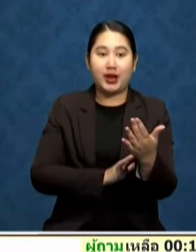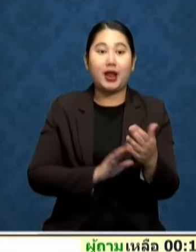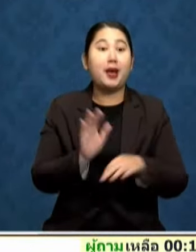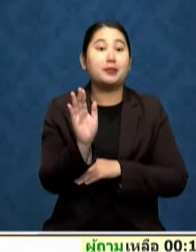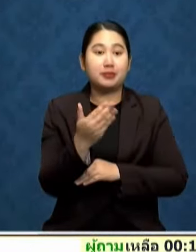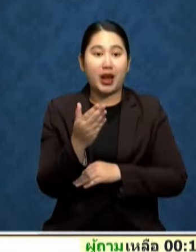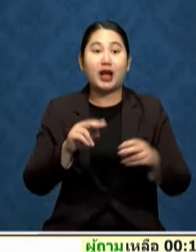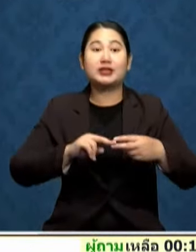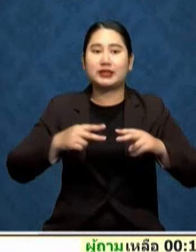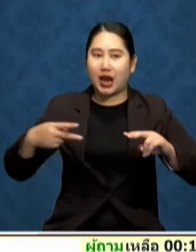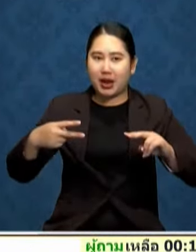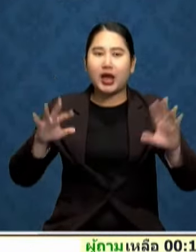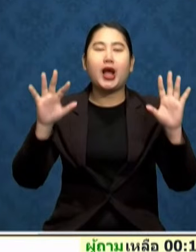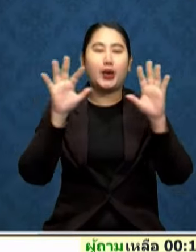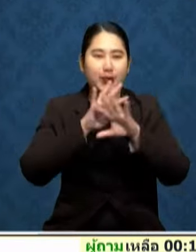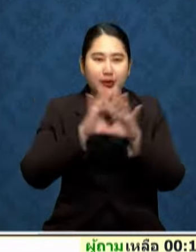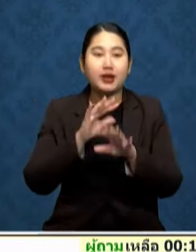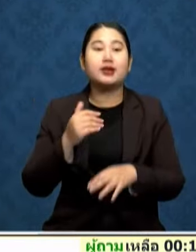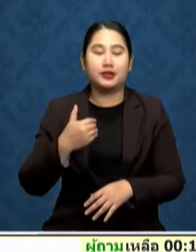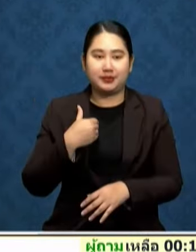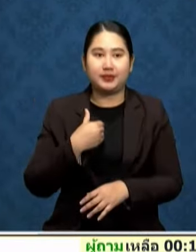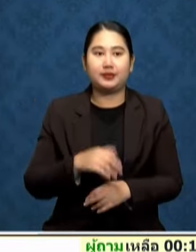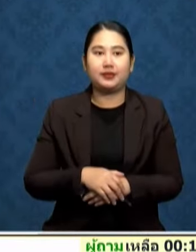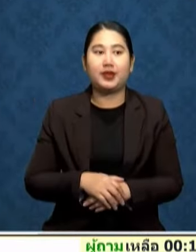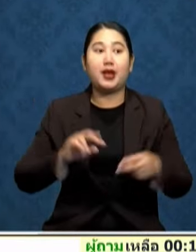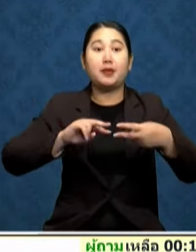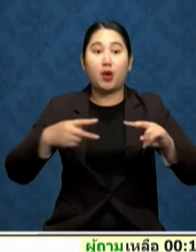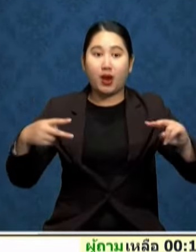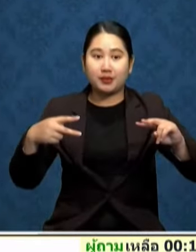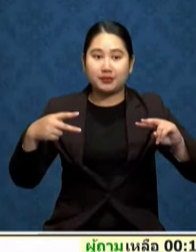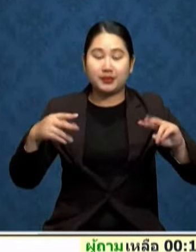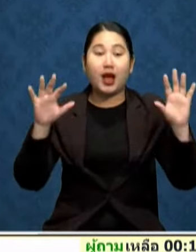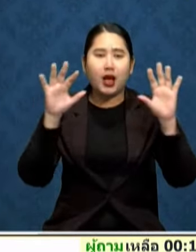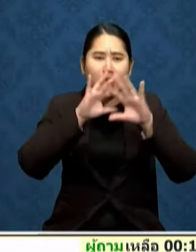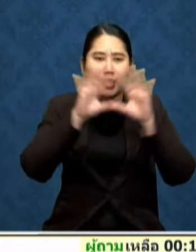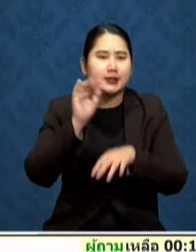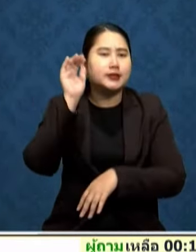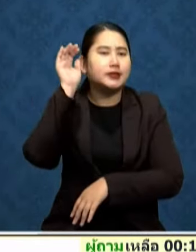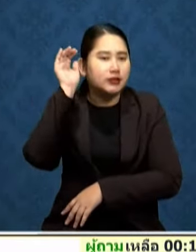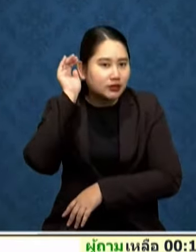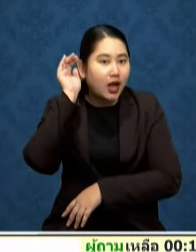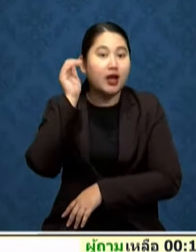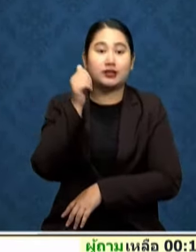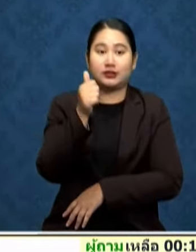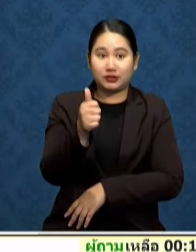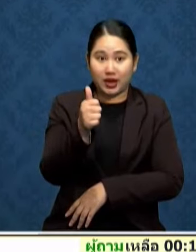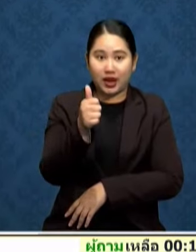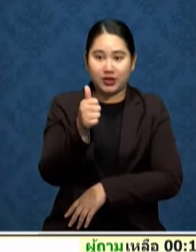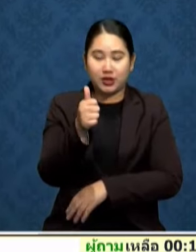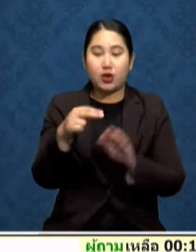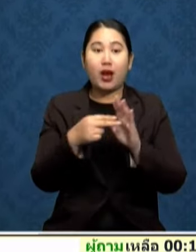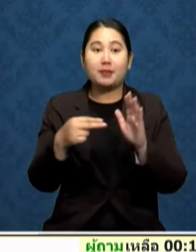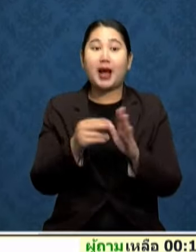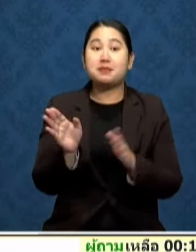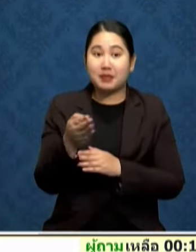ธุ์ที่ใกล้เคียงกันมีพันธุกรรมที่อาจเชื่อได้ว่ามาจากพ่อ